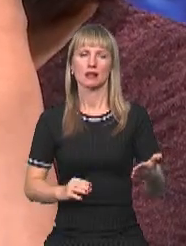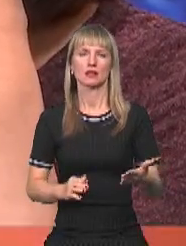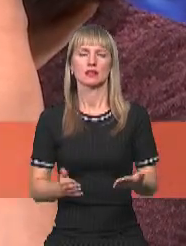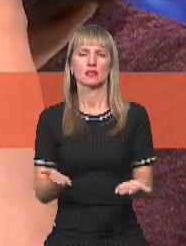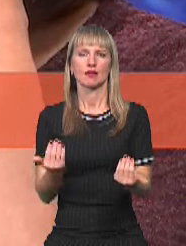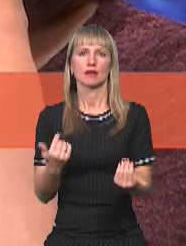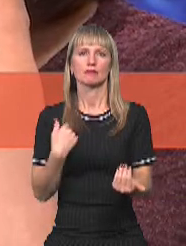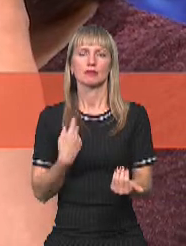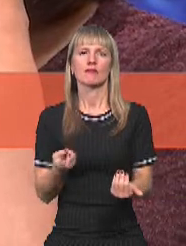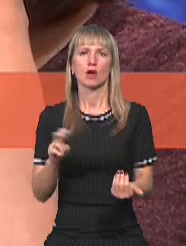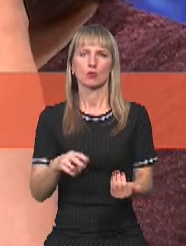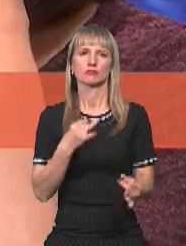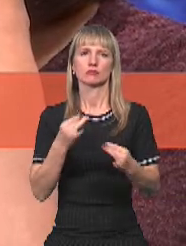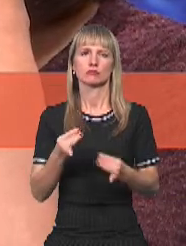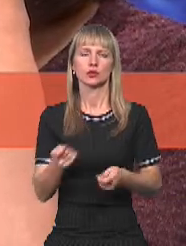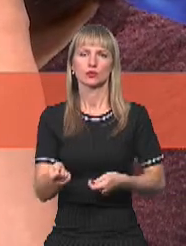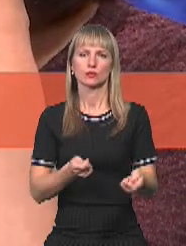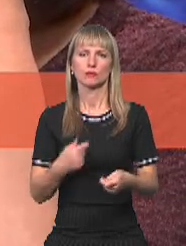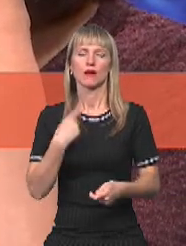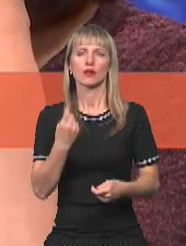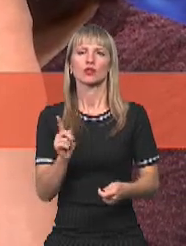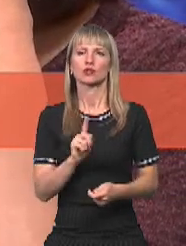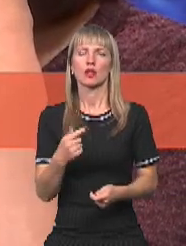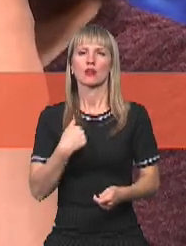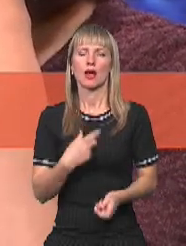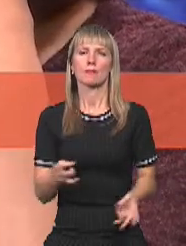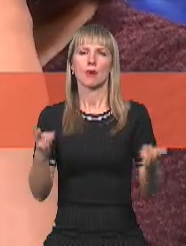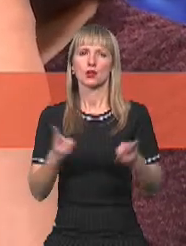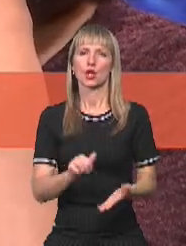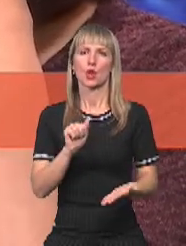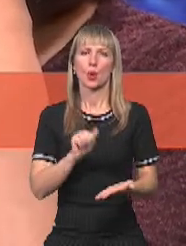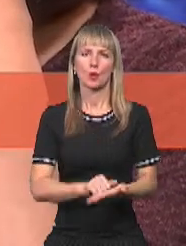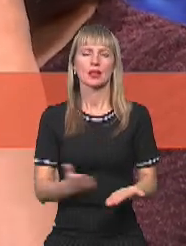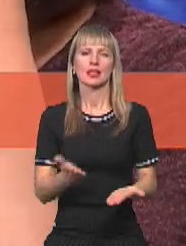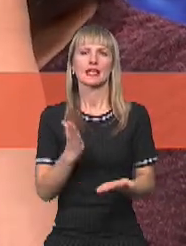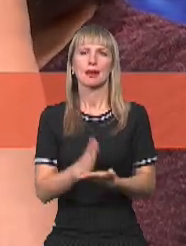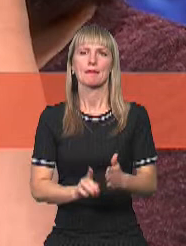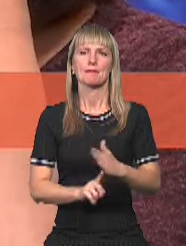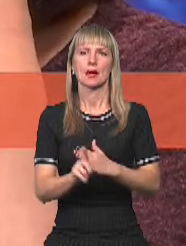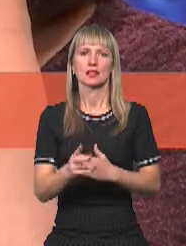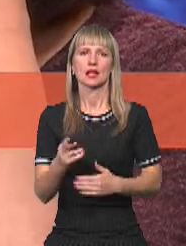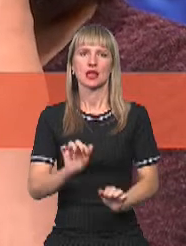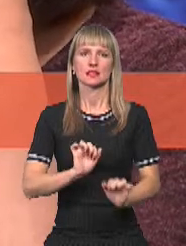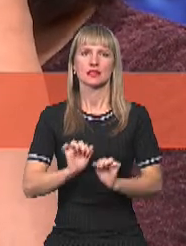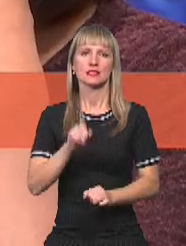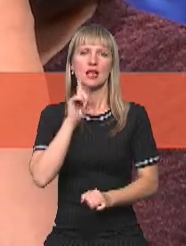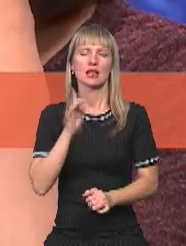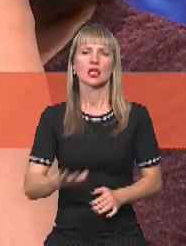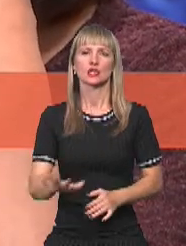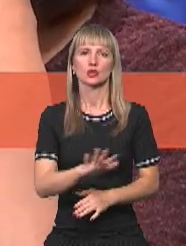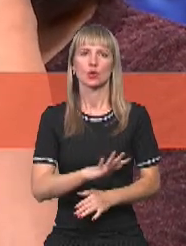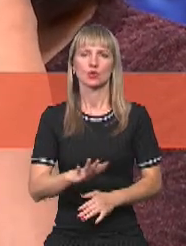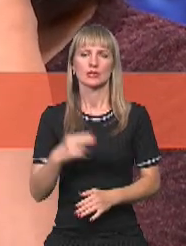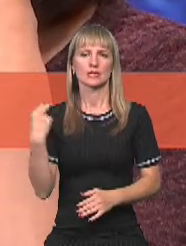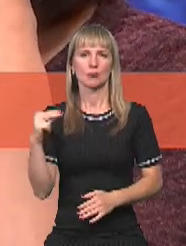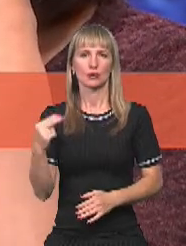ми спілкувалися з чиновниками, ми говорили, що, шановні, нам потрібно документ, який є базовим для захисту зелених зон, зелених